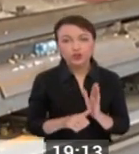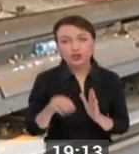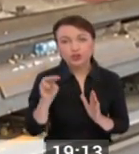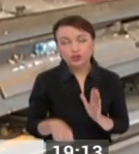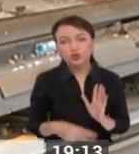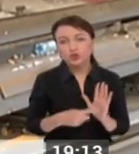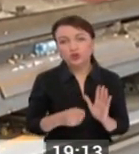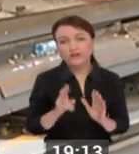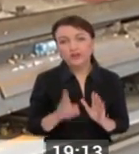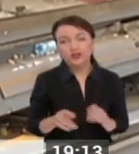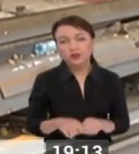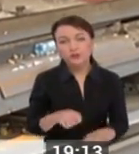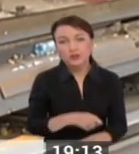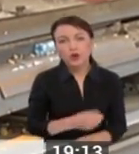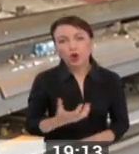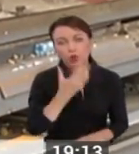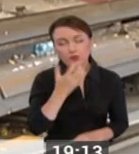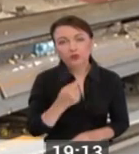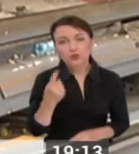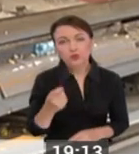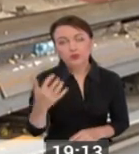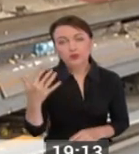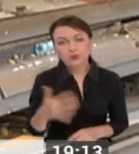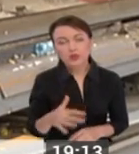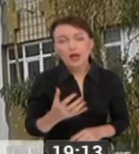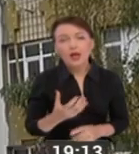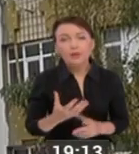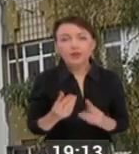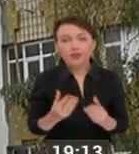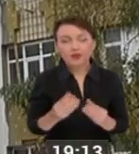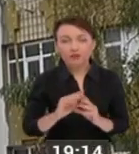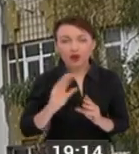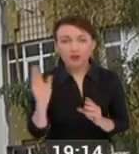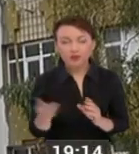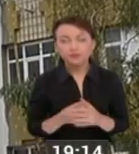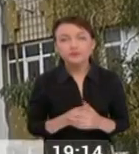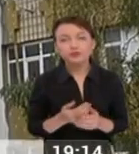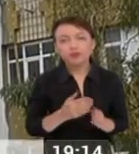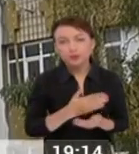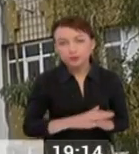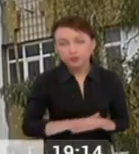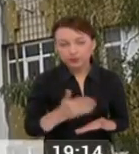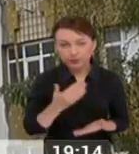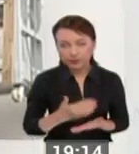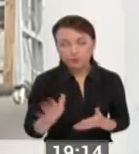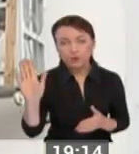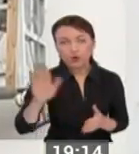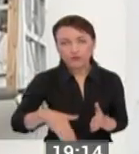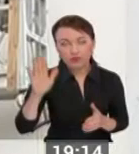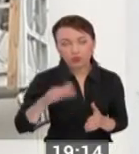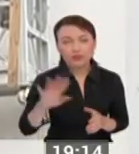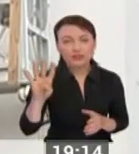6600 квадратних метрів. Утеплюємо 150-кою мінеральною ватою. Згодом утеплені стіни пофарбують у сірий